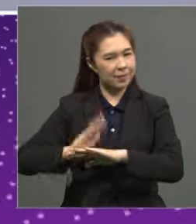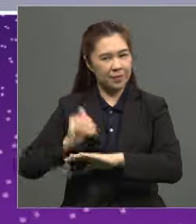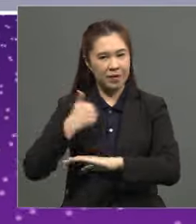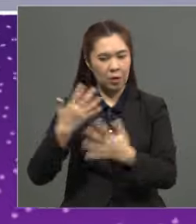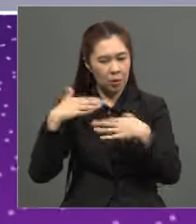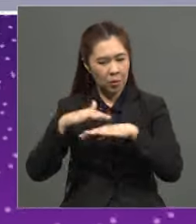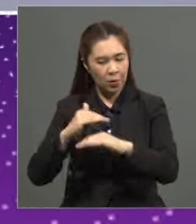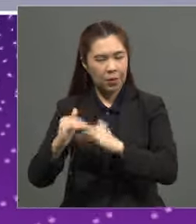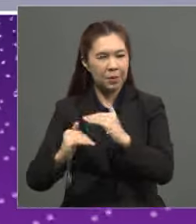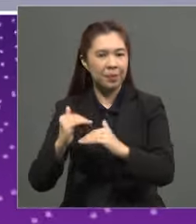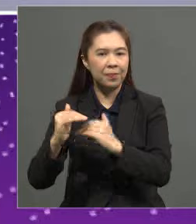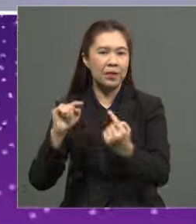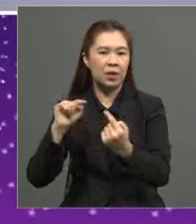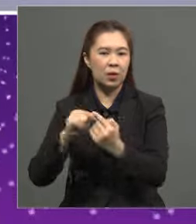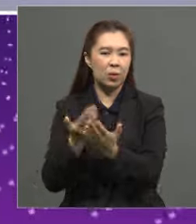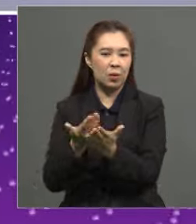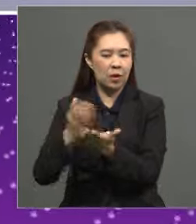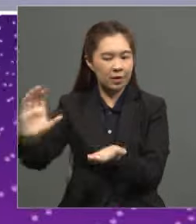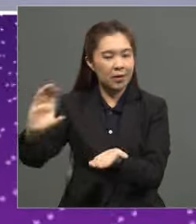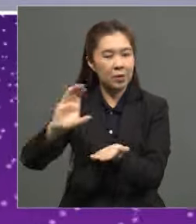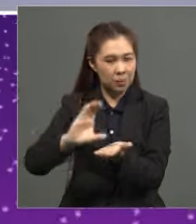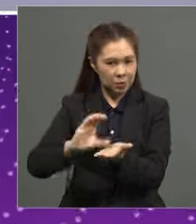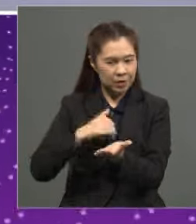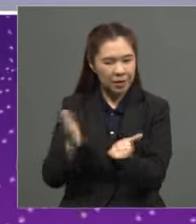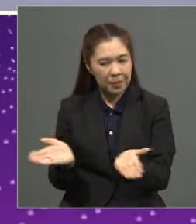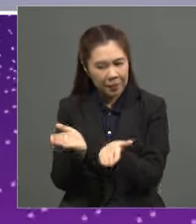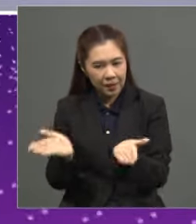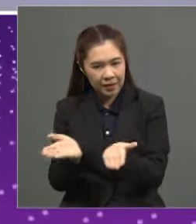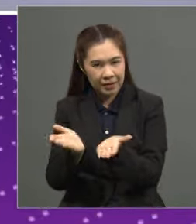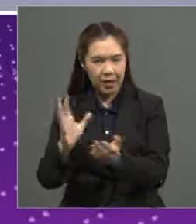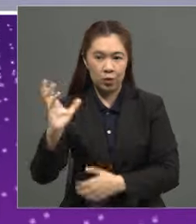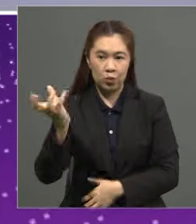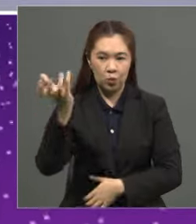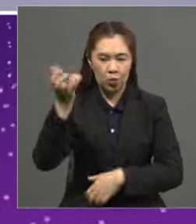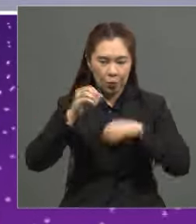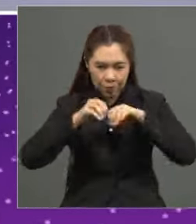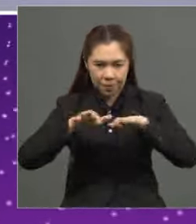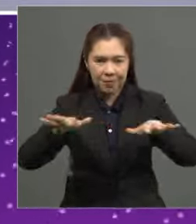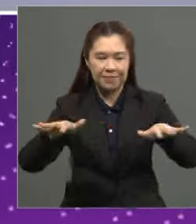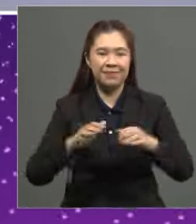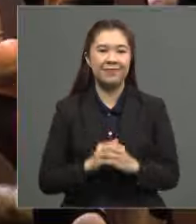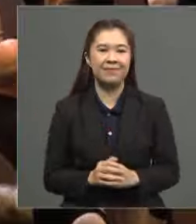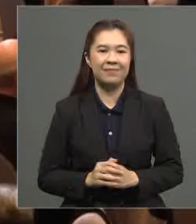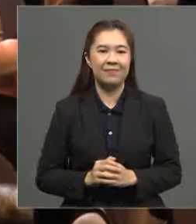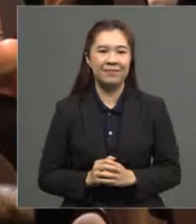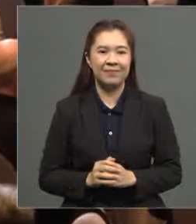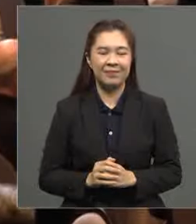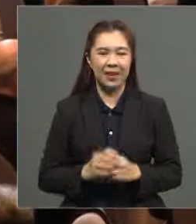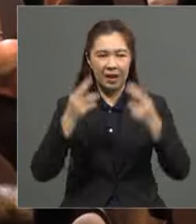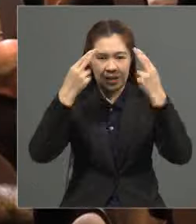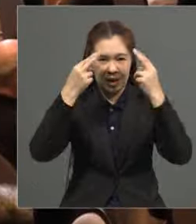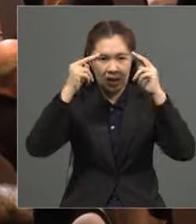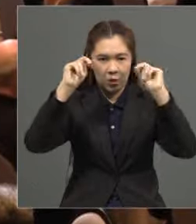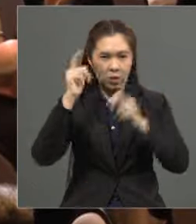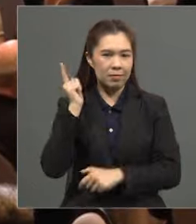การสร้างความเชื่อมั่นให้กับนักลงทุนแล้วก็ผลักดันซอฟต์พาวเวอร์ให้ทั่วโลกได้เห็นด้วยค่ะนายสาแพทองทานชินวัตรนายกรัฐม